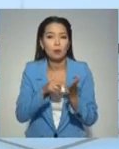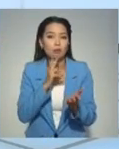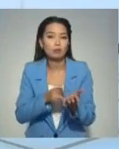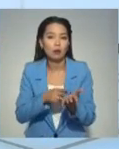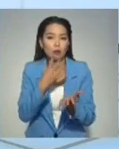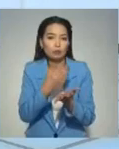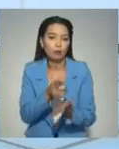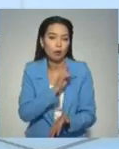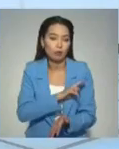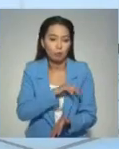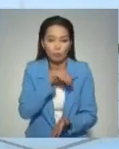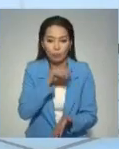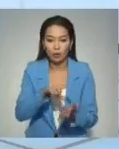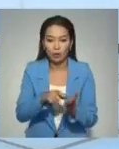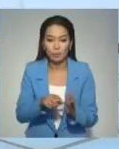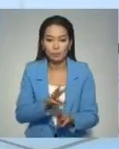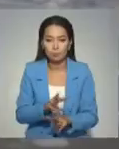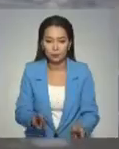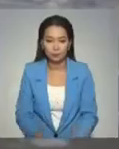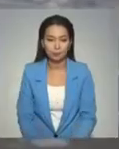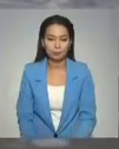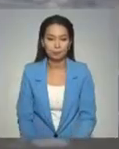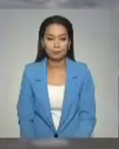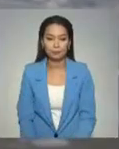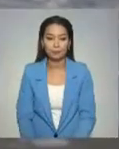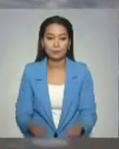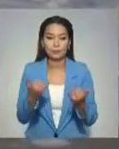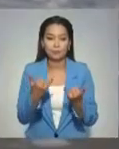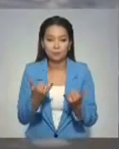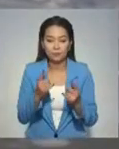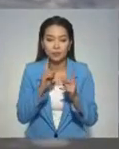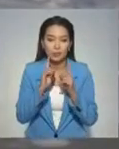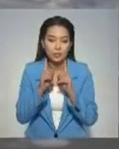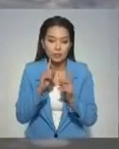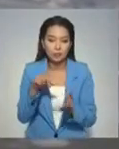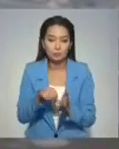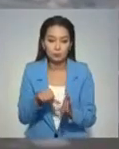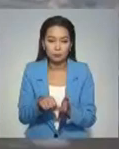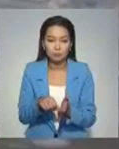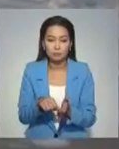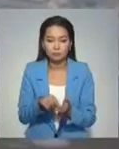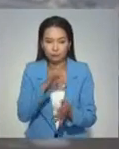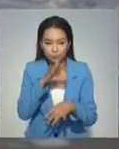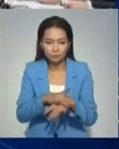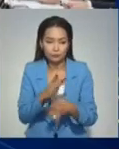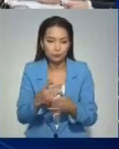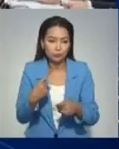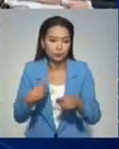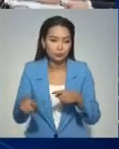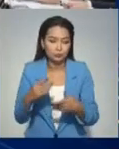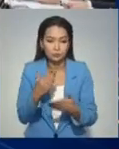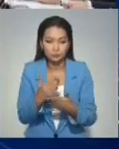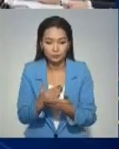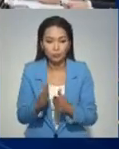свою профпригодность члены Кабмина. Сегодняшнее заседание правительства заметно отличалось от других. После